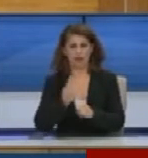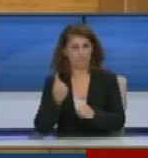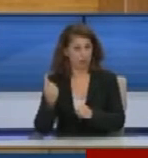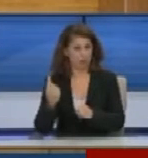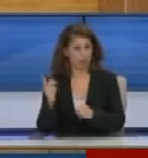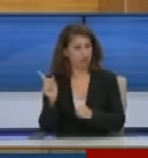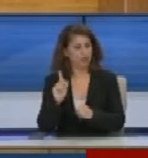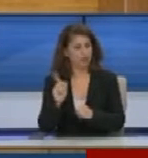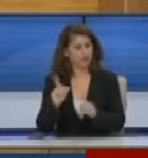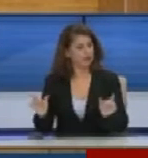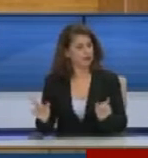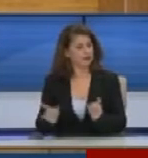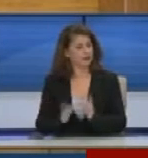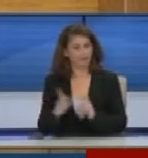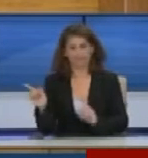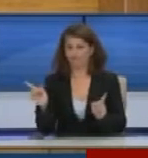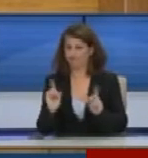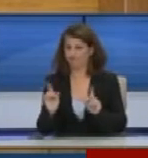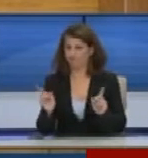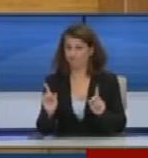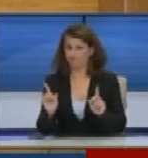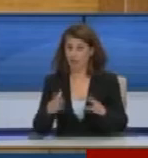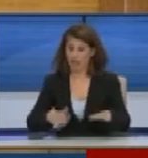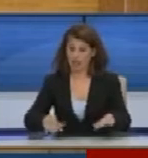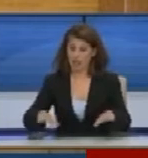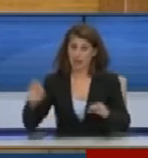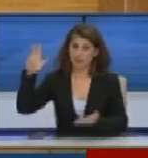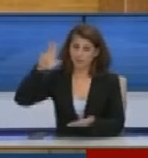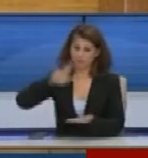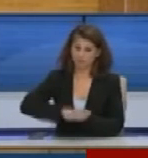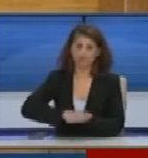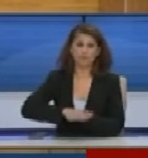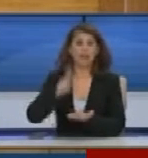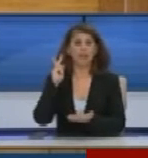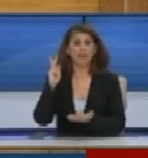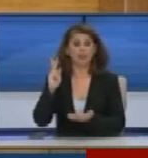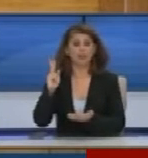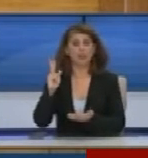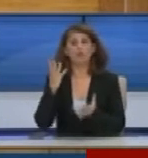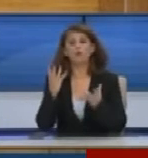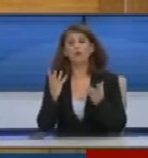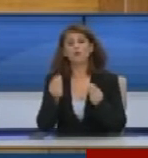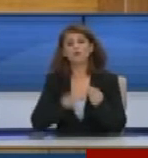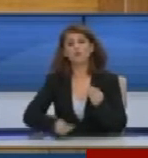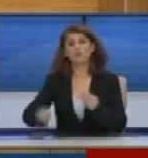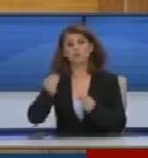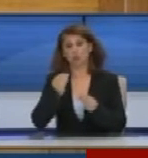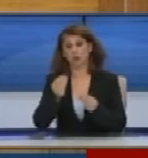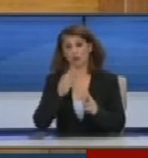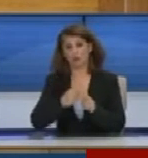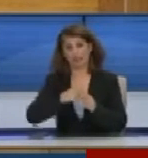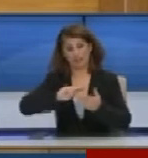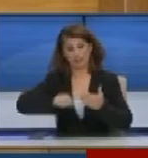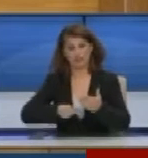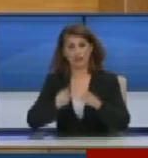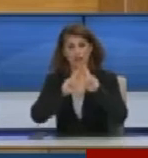είναι τυχαίο ότι ξεκινά κυρώνοντας δύο από τις πιο εμβληματικές συμβάσεις της Διεθνούς Οργάνωσης